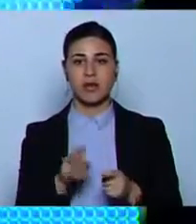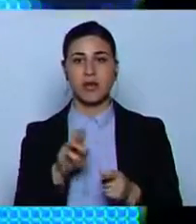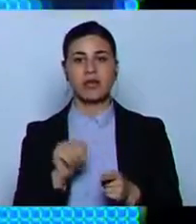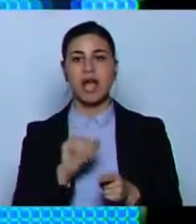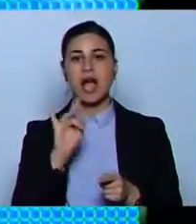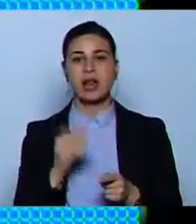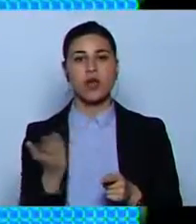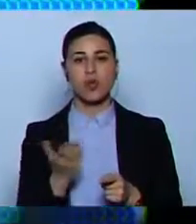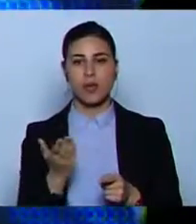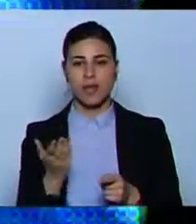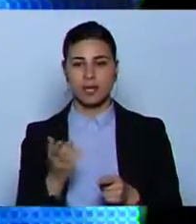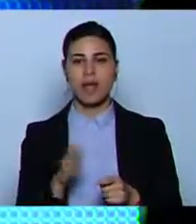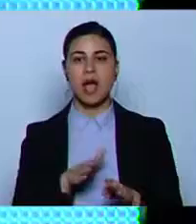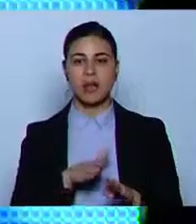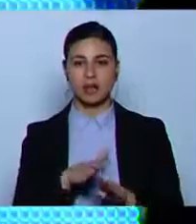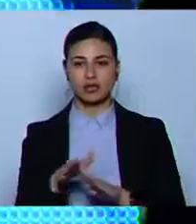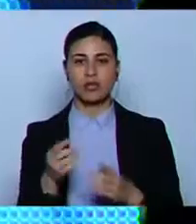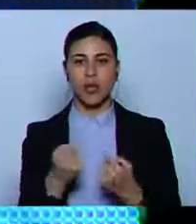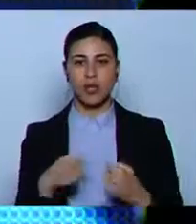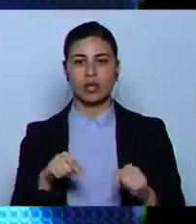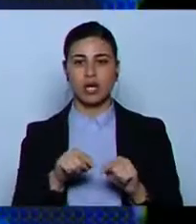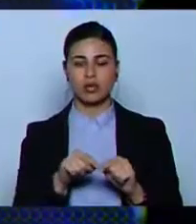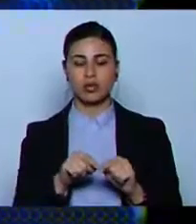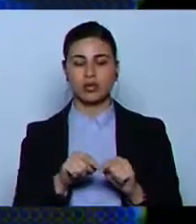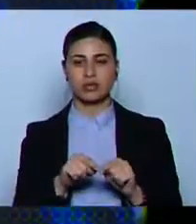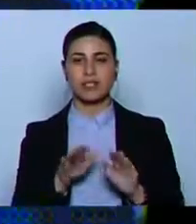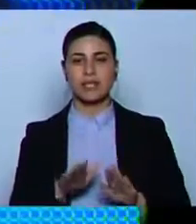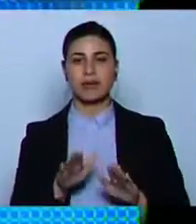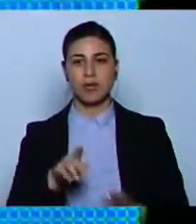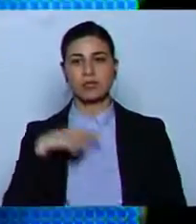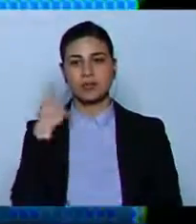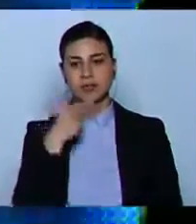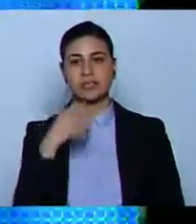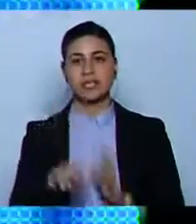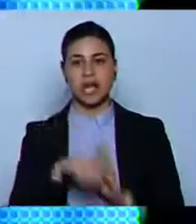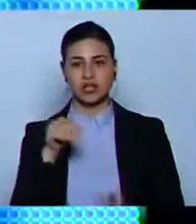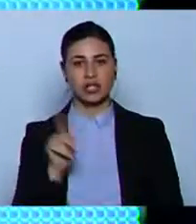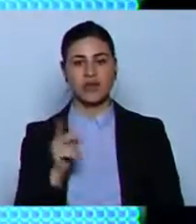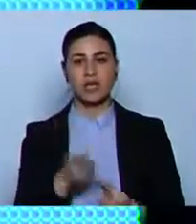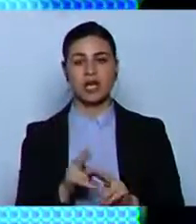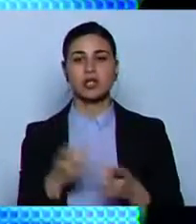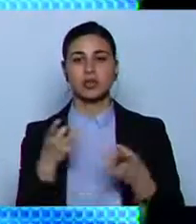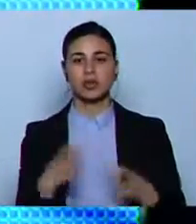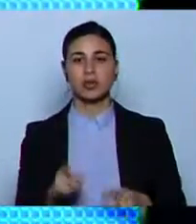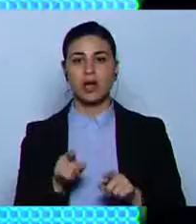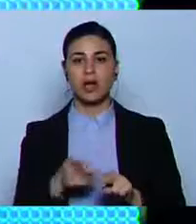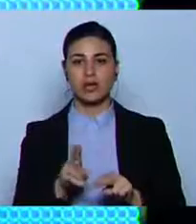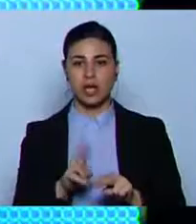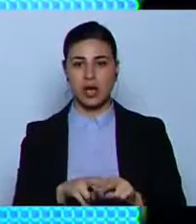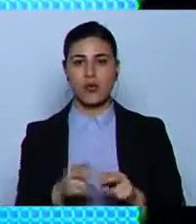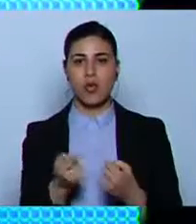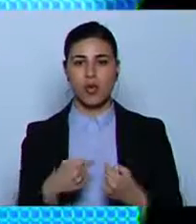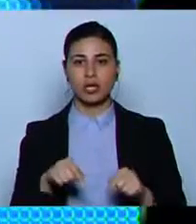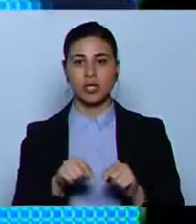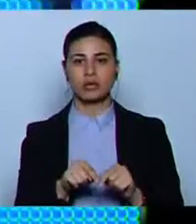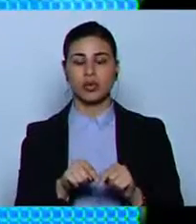არა რომელიმე აღმასრულებელი ორგანოს თანამდებობის პირის არჩევა. ეს უბრალოდ ამ